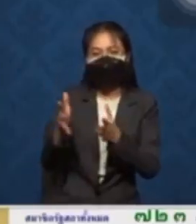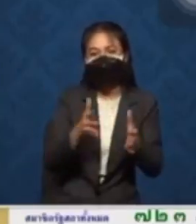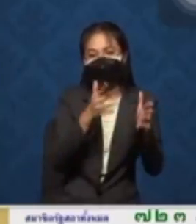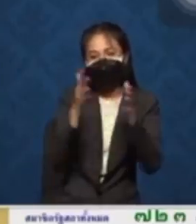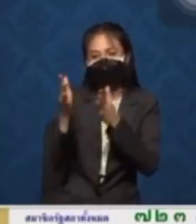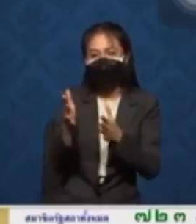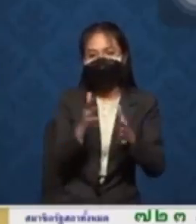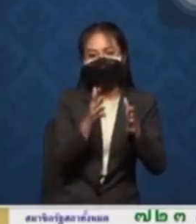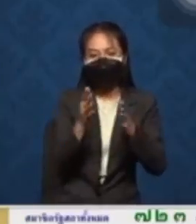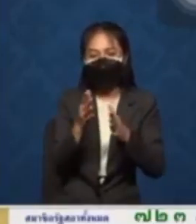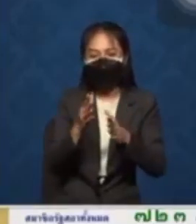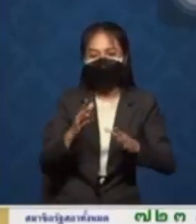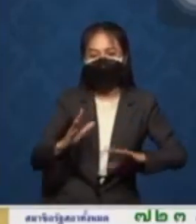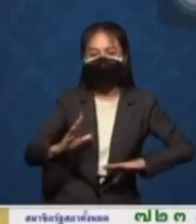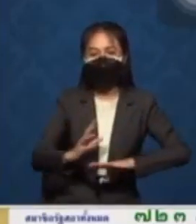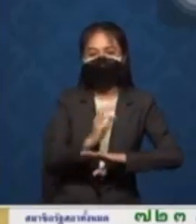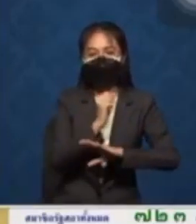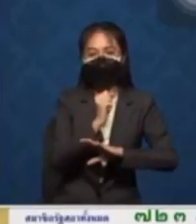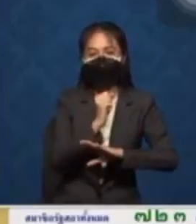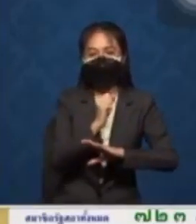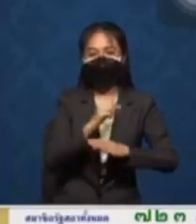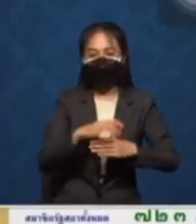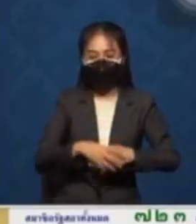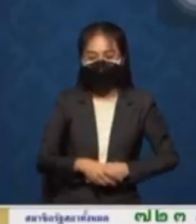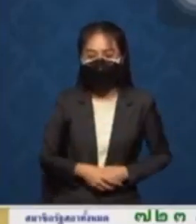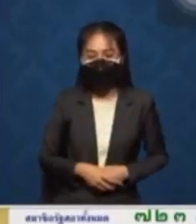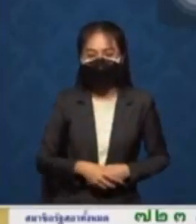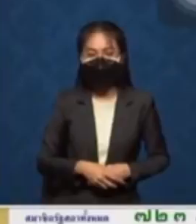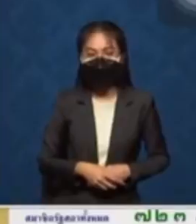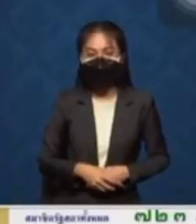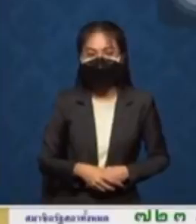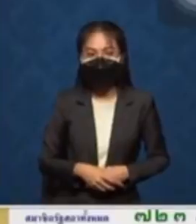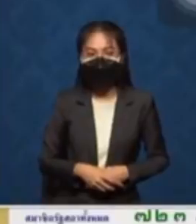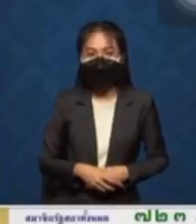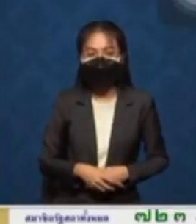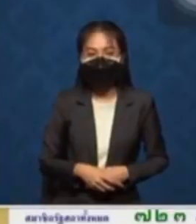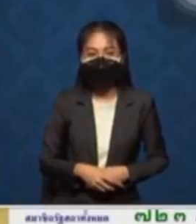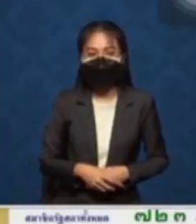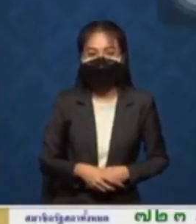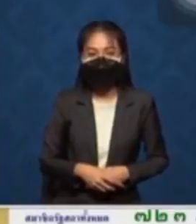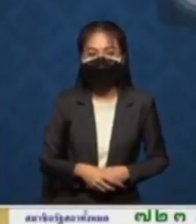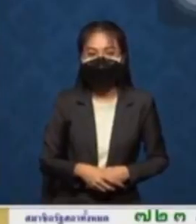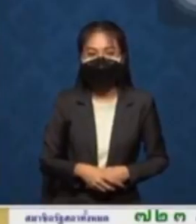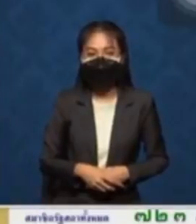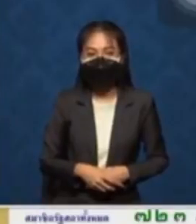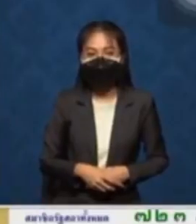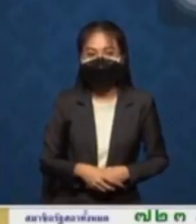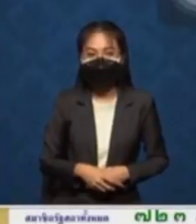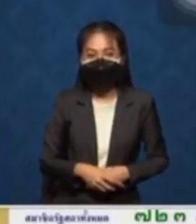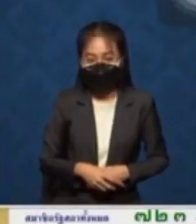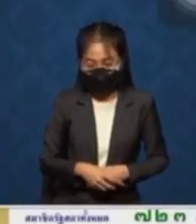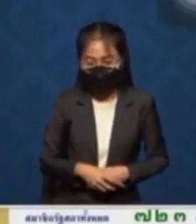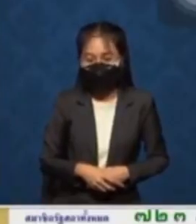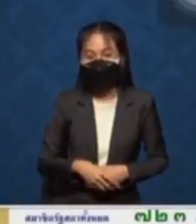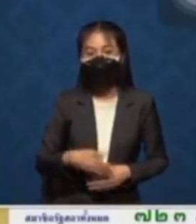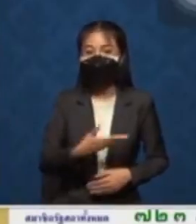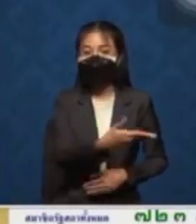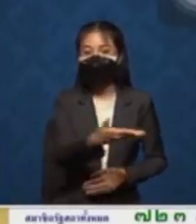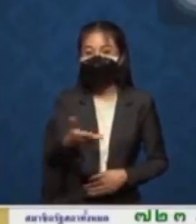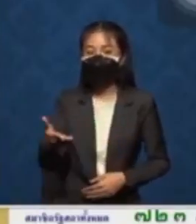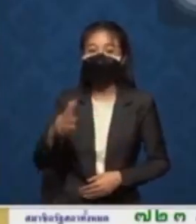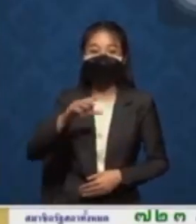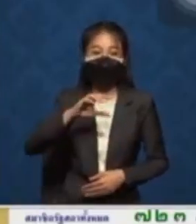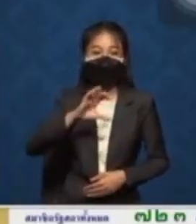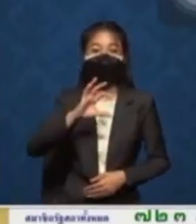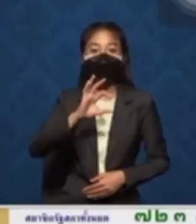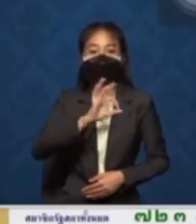กันและเพื่อเครือข่ายผลประโยชน์เดียวกันที่ไม่เคยมีประชาชนอยู่ในสมการสมาชิกรัฐสภาทุกท่านครับสิ่งที่เราต้อง